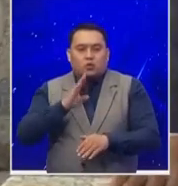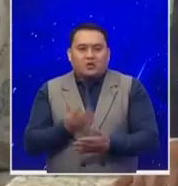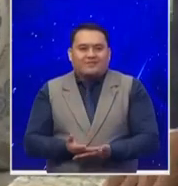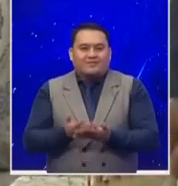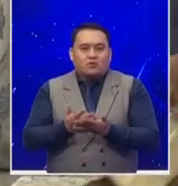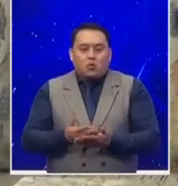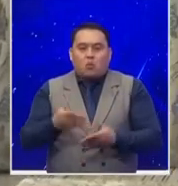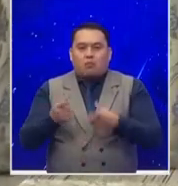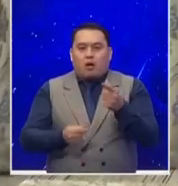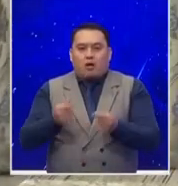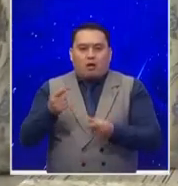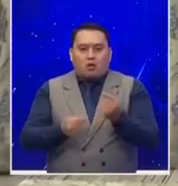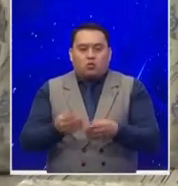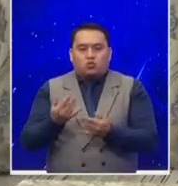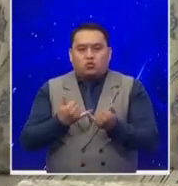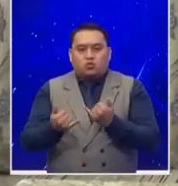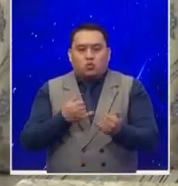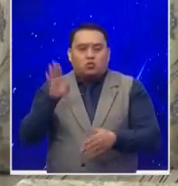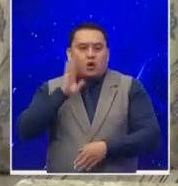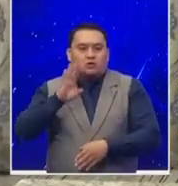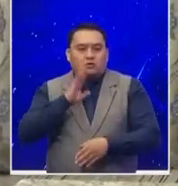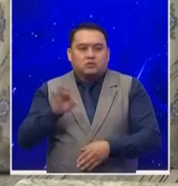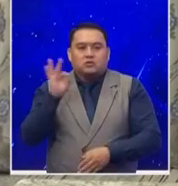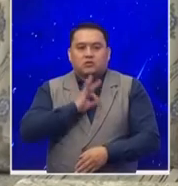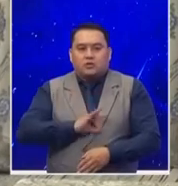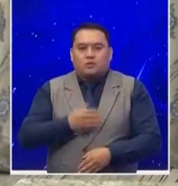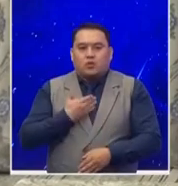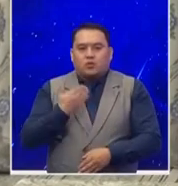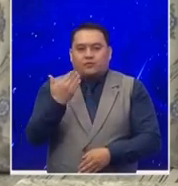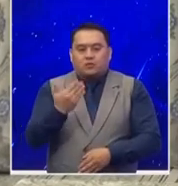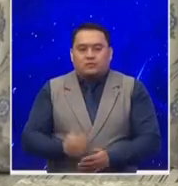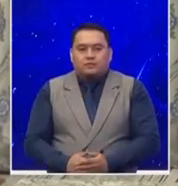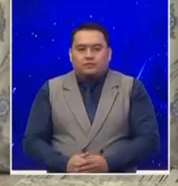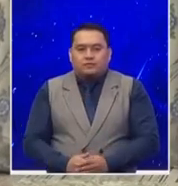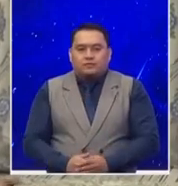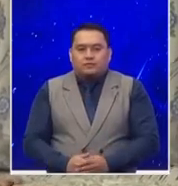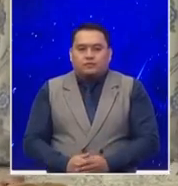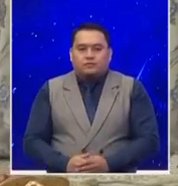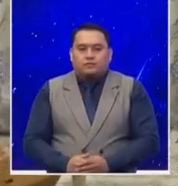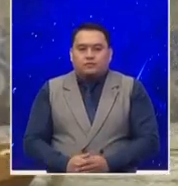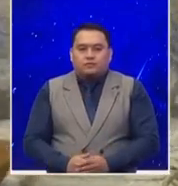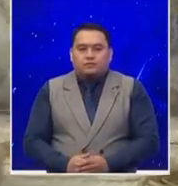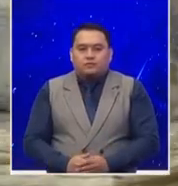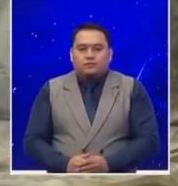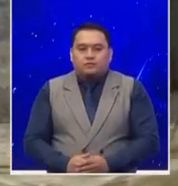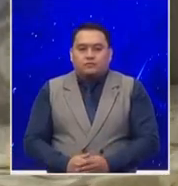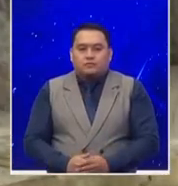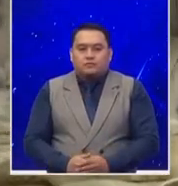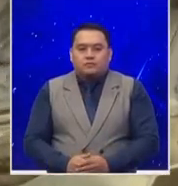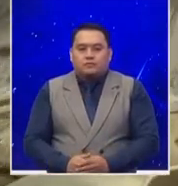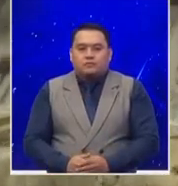салып отырып, ең бірінші, мұны қазір қарап отырсаңыз, приятный ашана не қатықтың іші шығып тұрады ішінен мұның